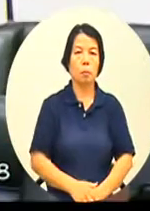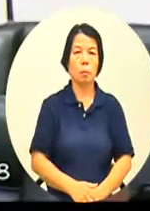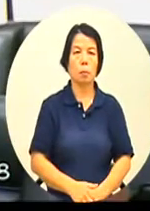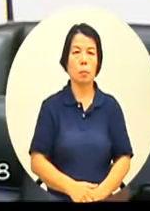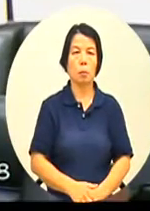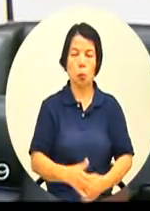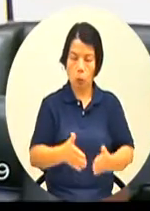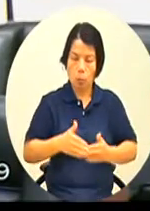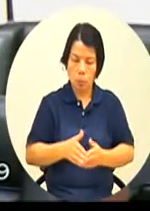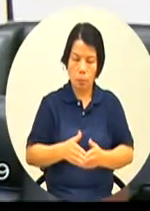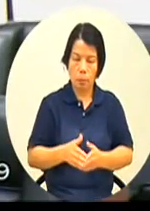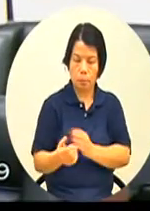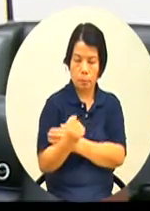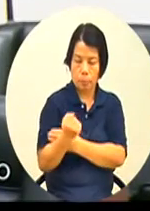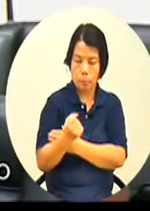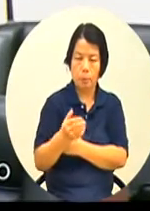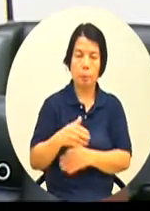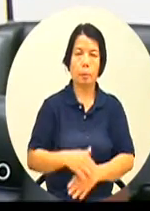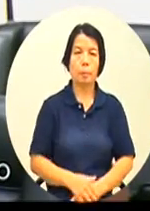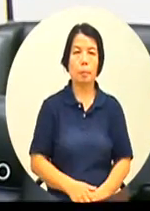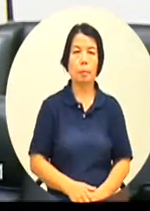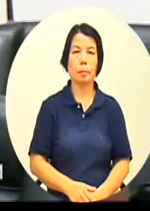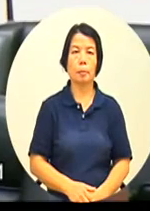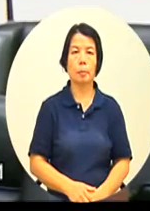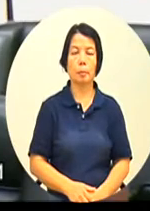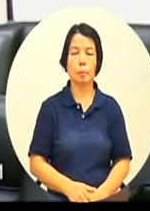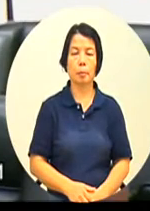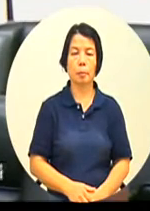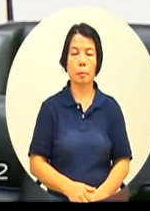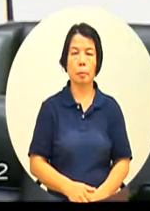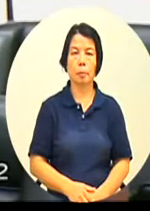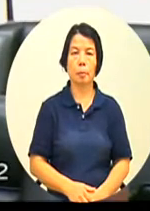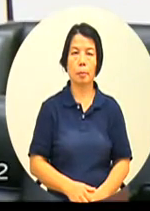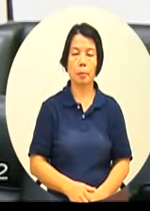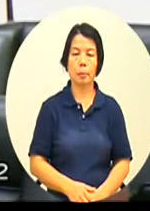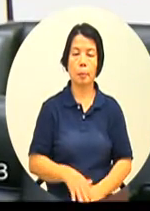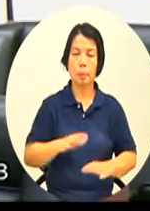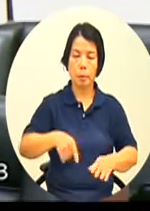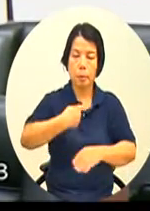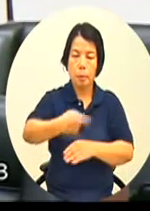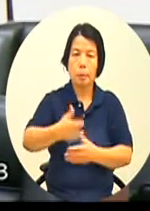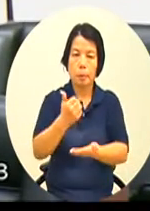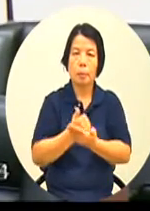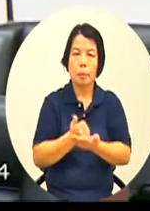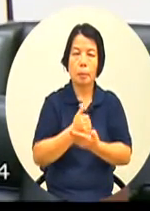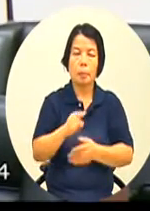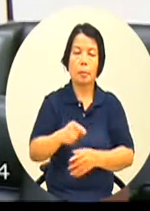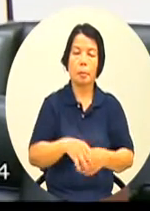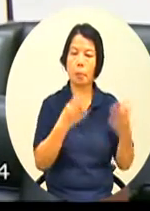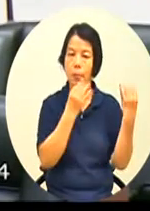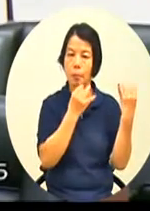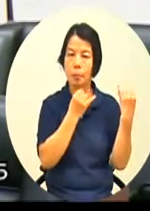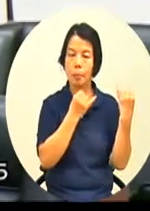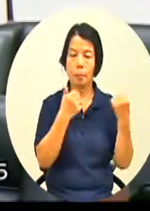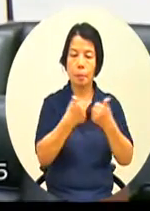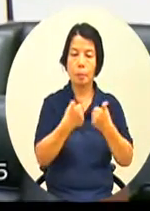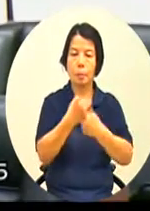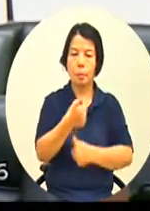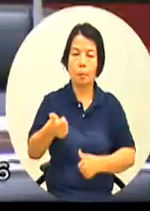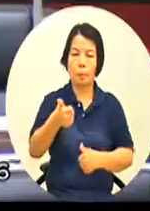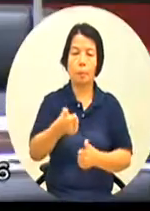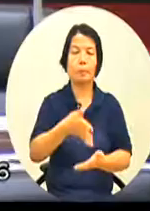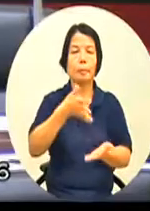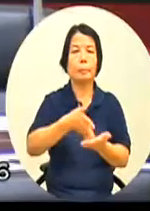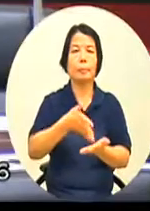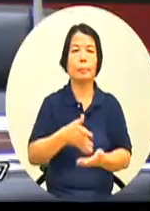要进度，谢谢，我们继续加油。那接下来，主席，我们接下来就请我们的大师萧永达萧议员来进行咨询。 好，